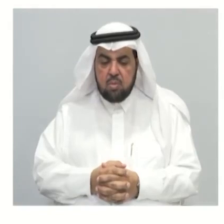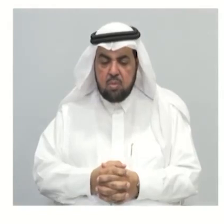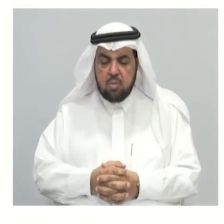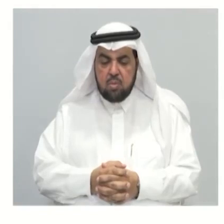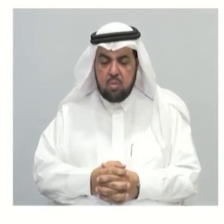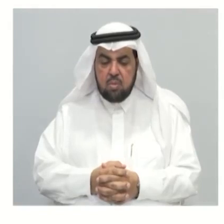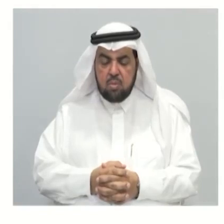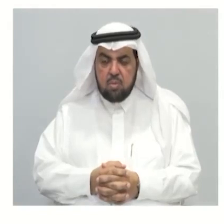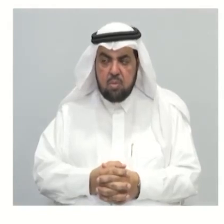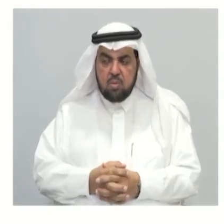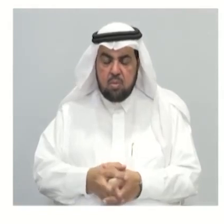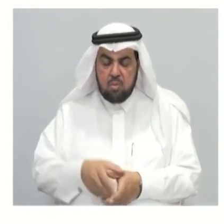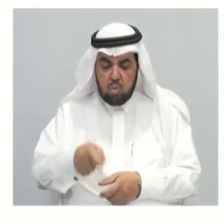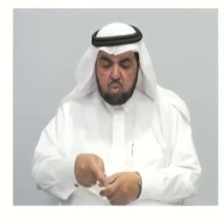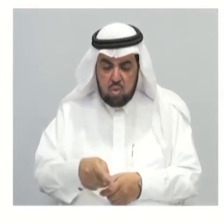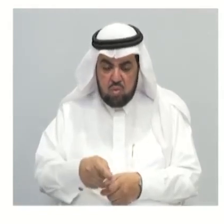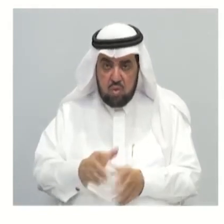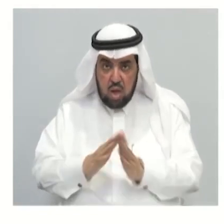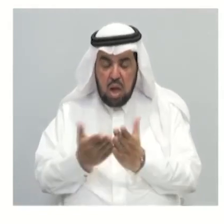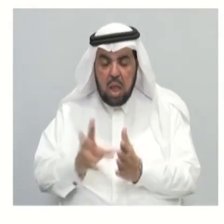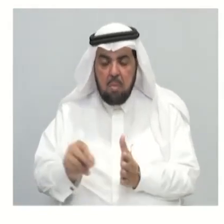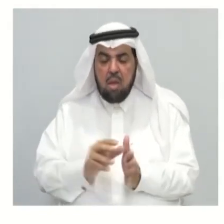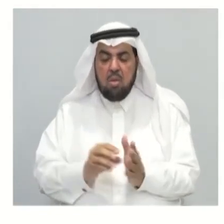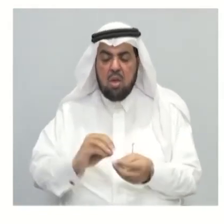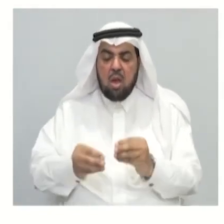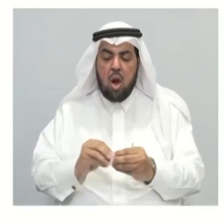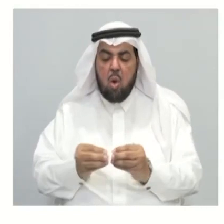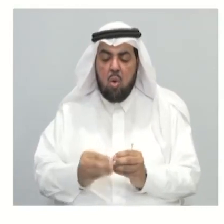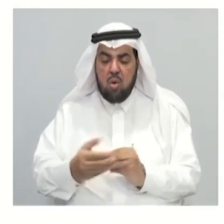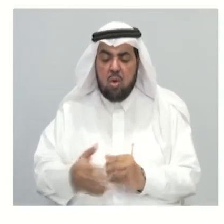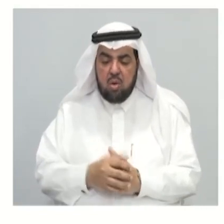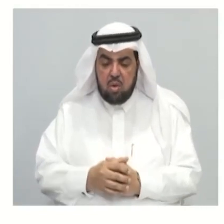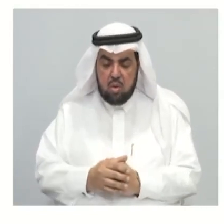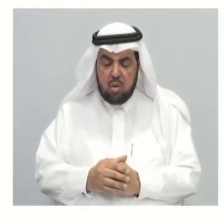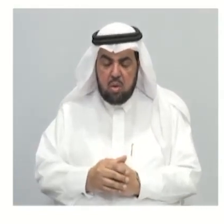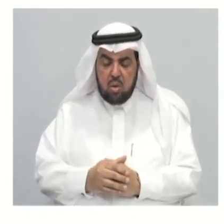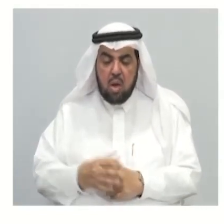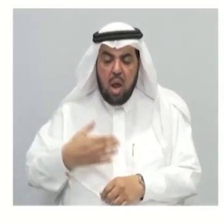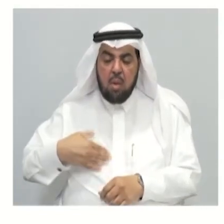القيم كما هي موجوده في الكتاب تغيير اللون الى